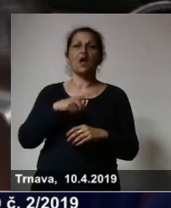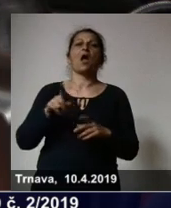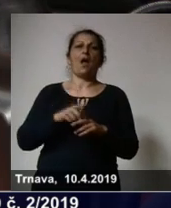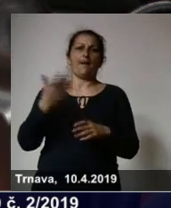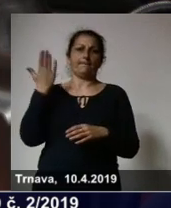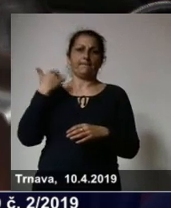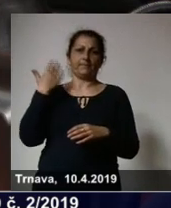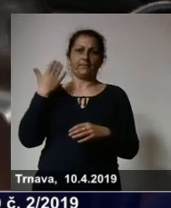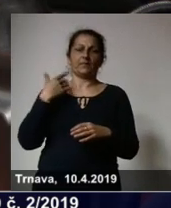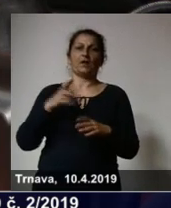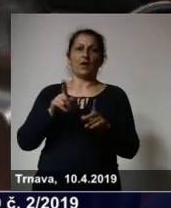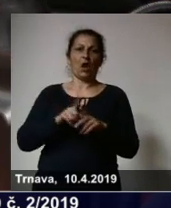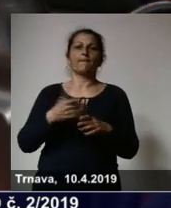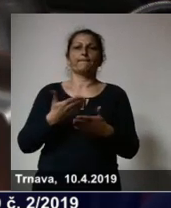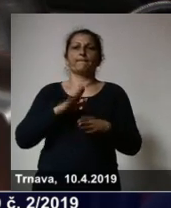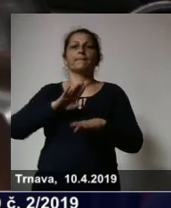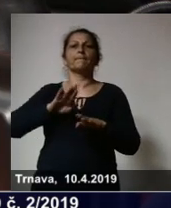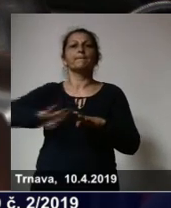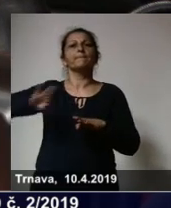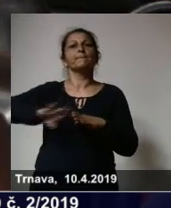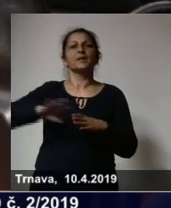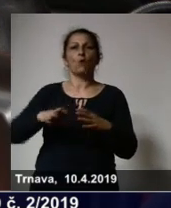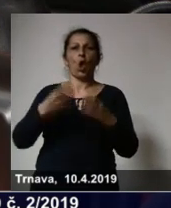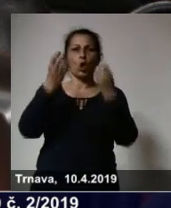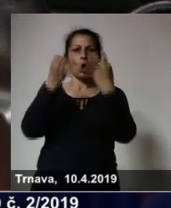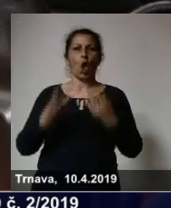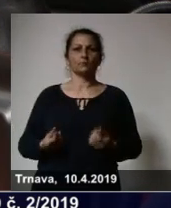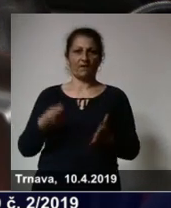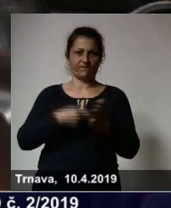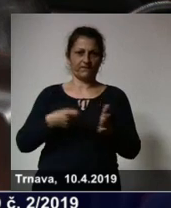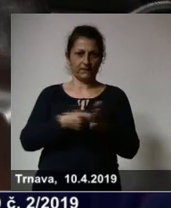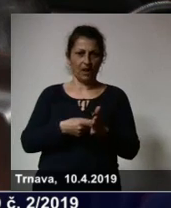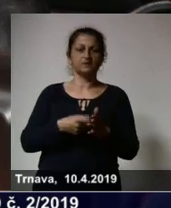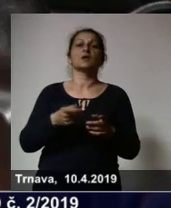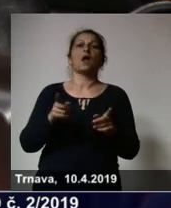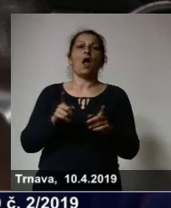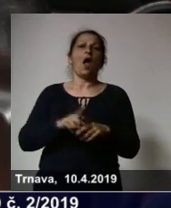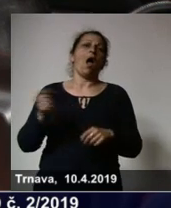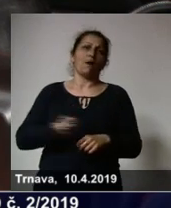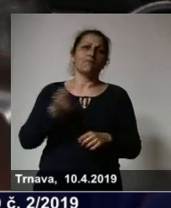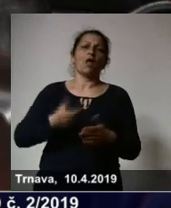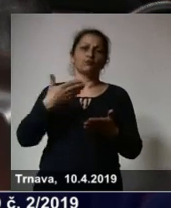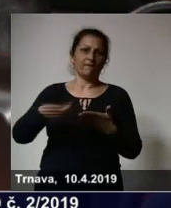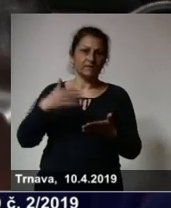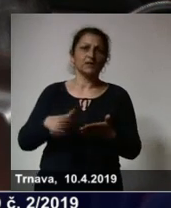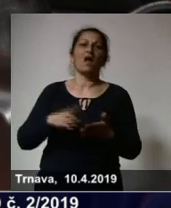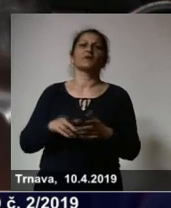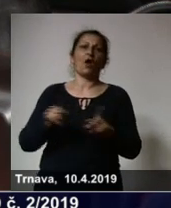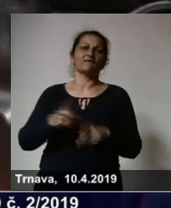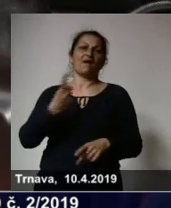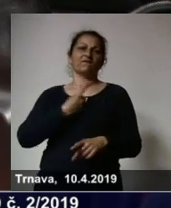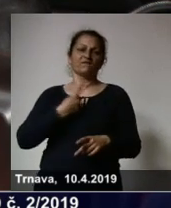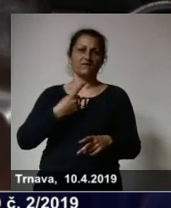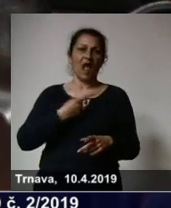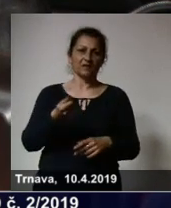bývalé mimorozpočtové prostriedky a zapojenie dotácií zo štátneho rozpočtu na bežné a kapitálové výdavky, zapojenia vlastných príjmov do organizácií